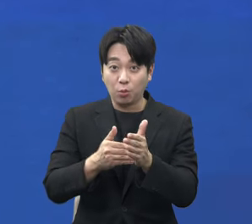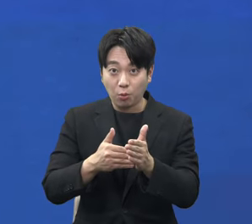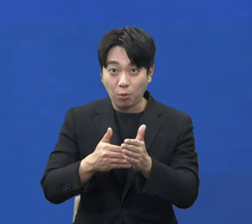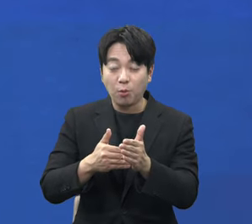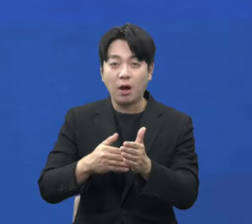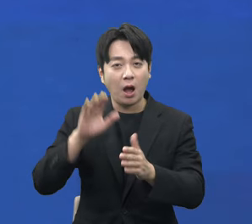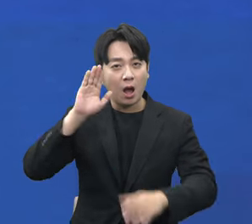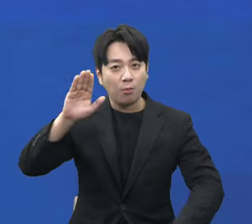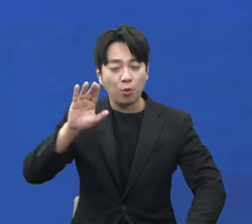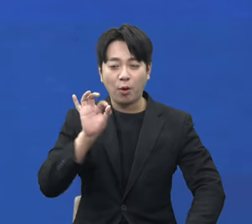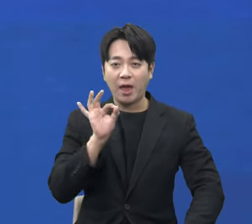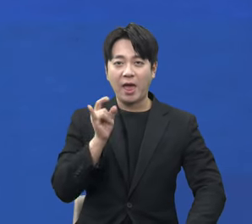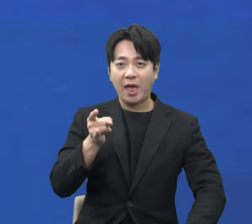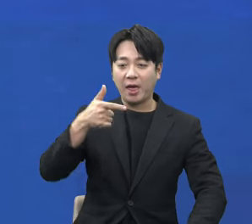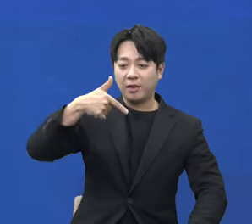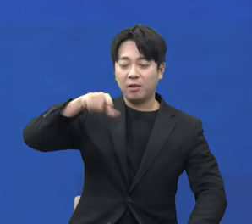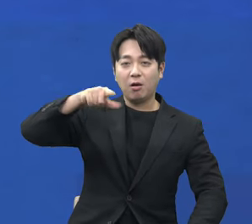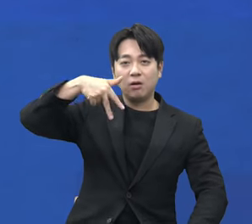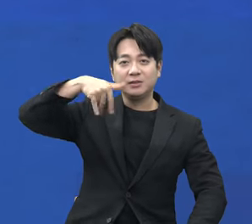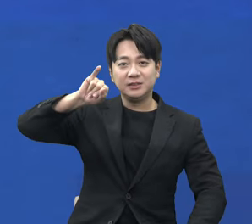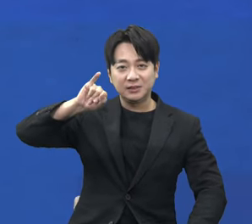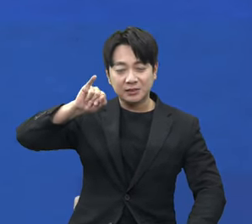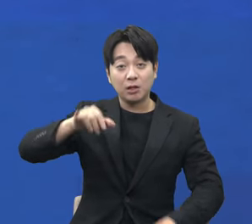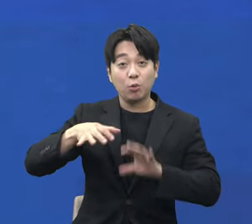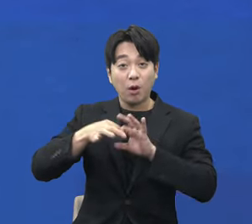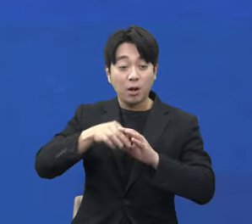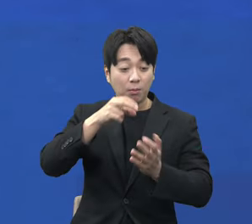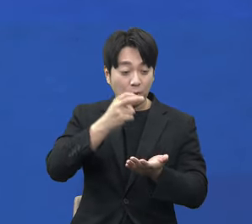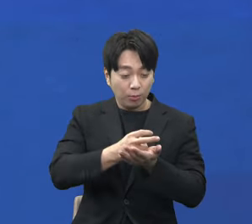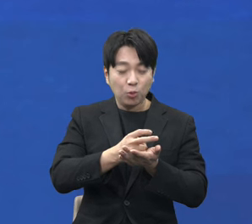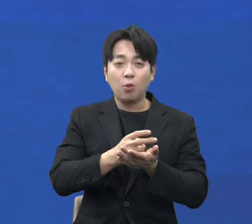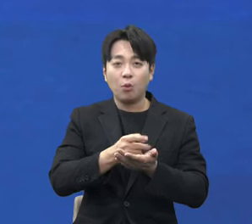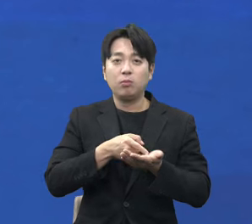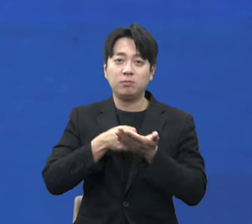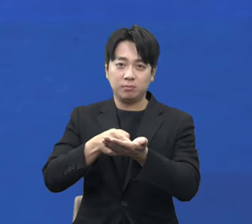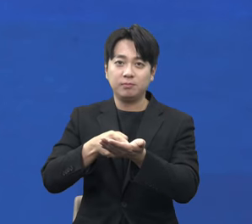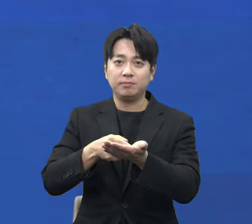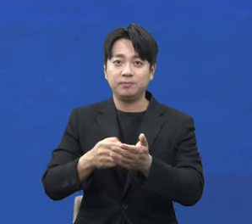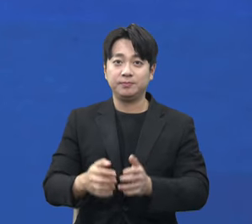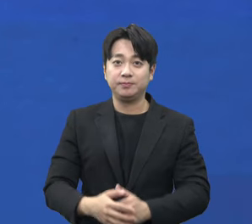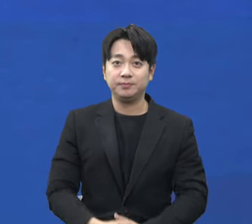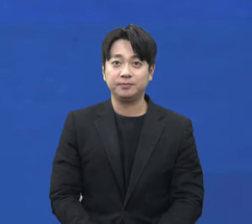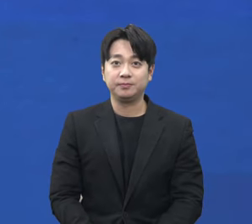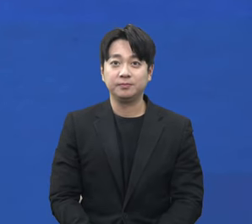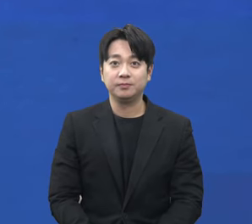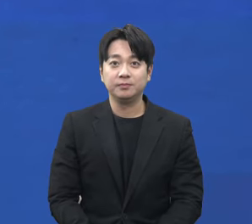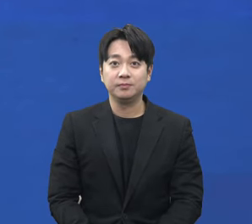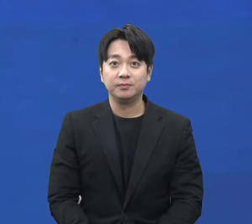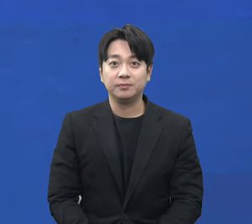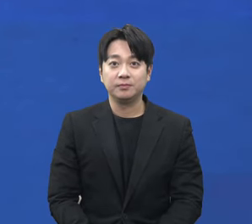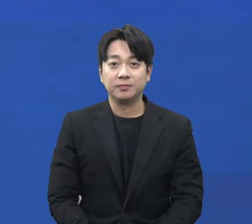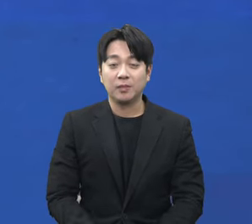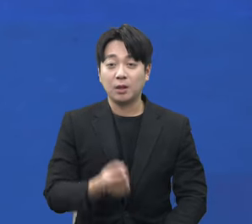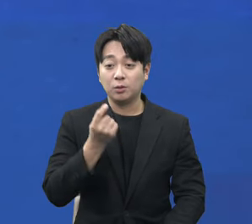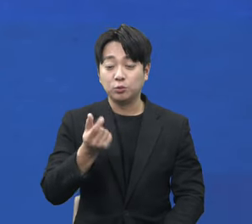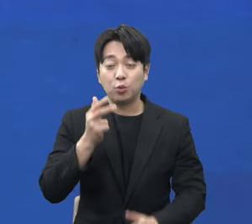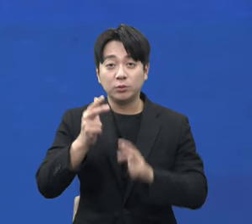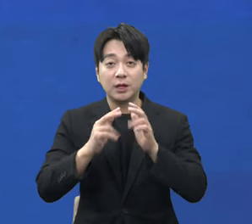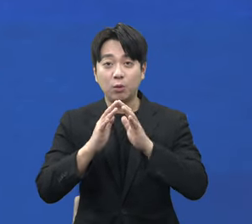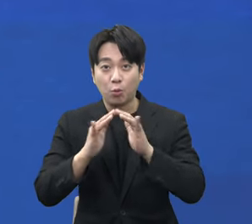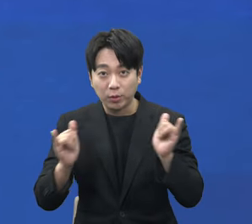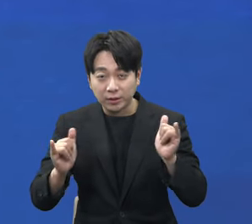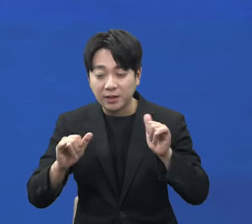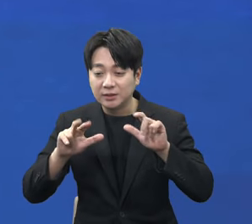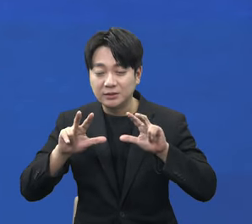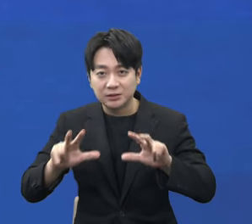개정안을 발의했습니다. 저는 이렇게 오늘 봤을 때 소상공인들의 처해 있는 현실,